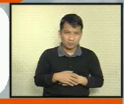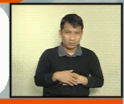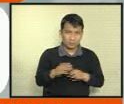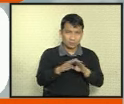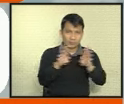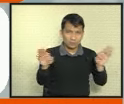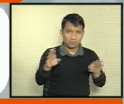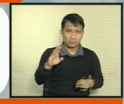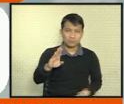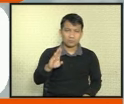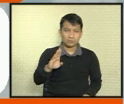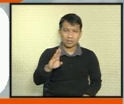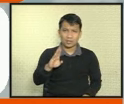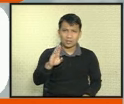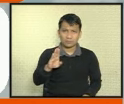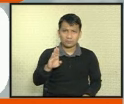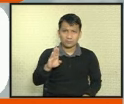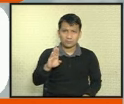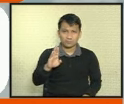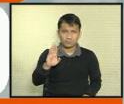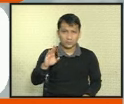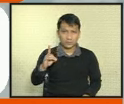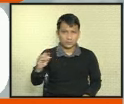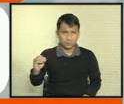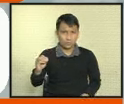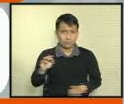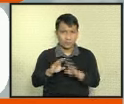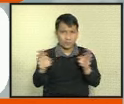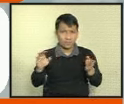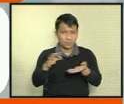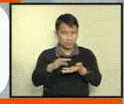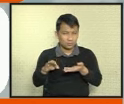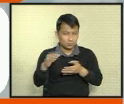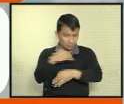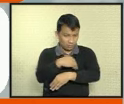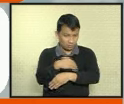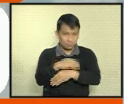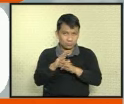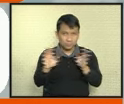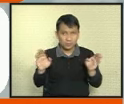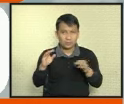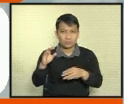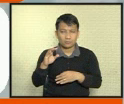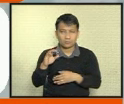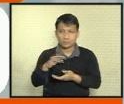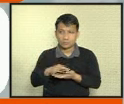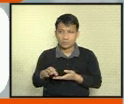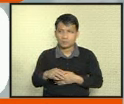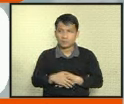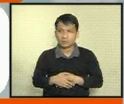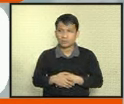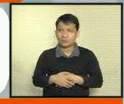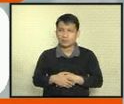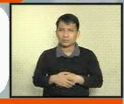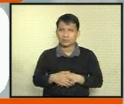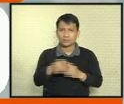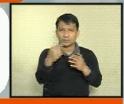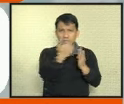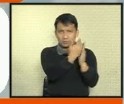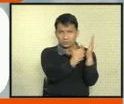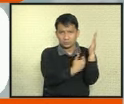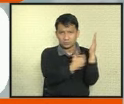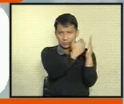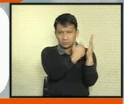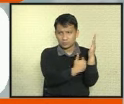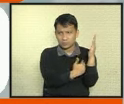account nyo sa DBO. Oh, di ba alam mo lahat yan? Oh, may mga lista ko lahat